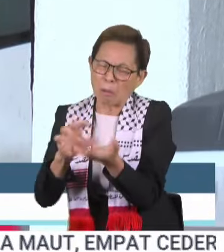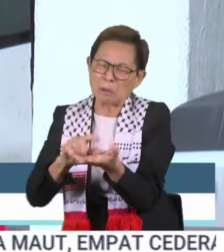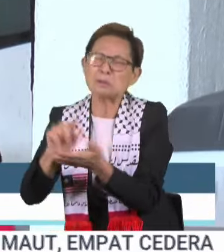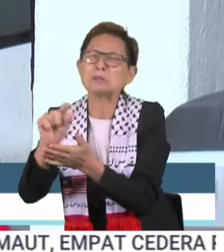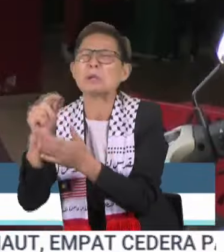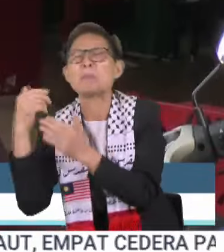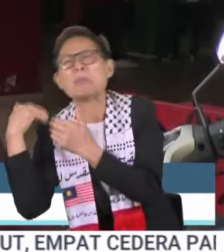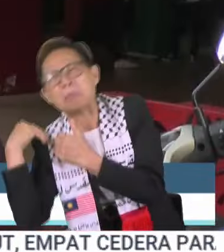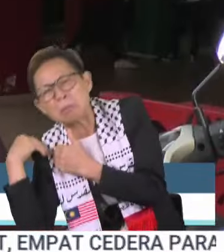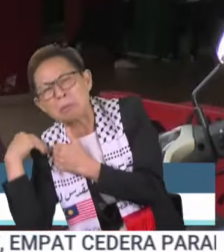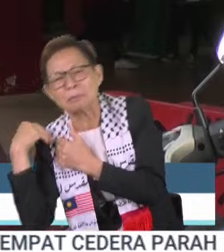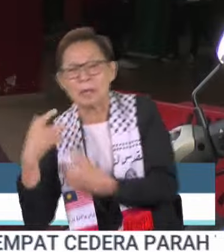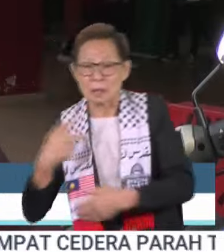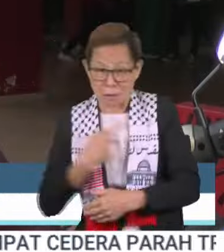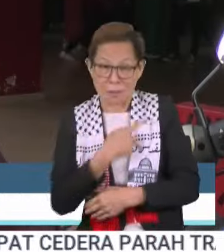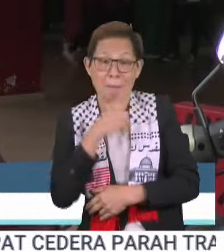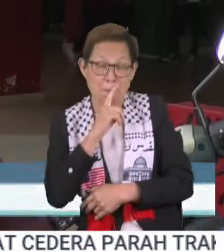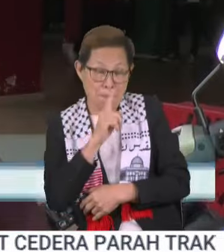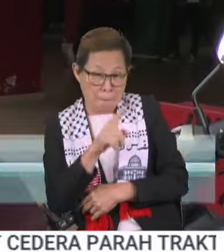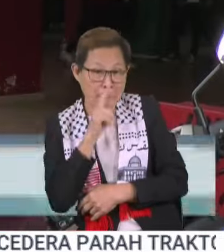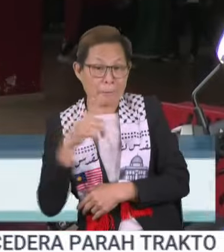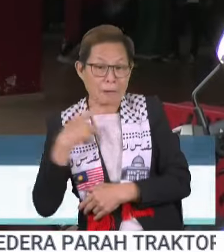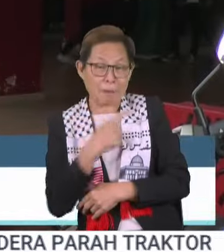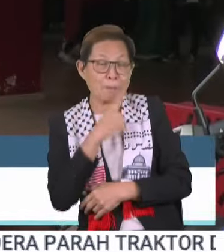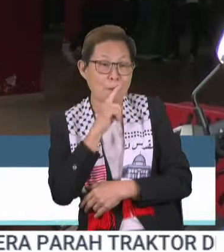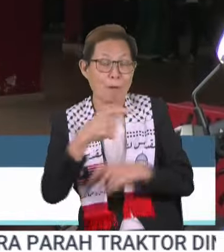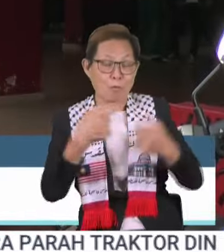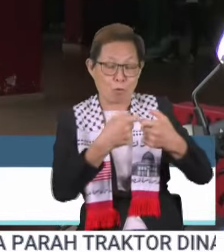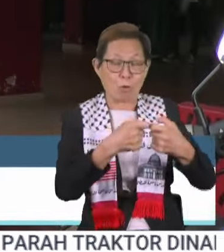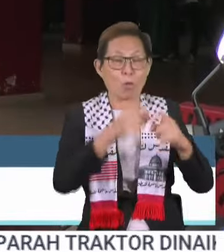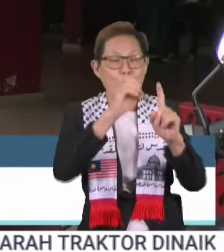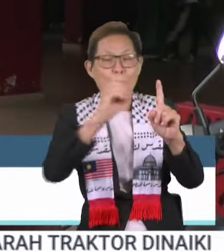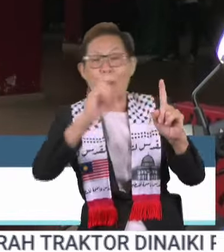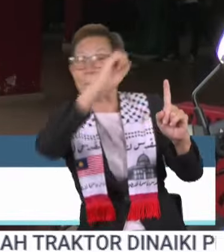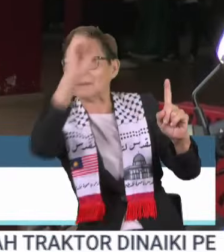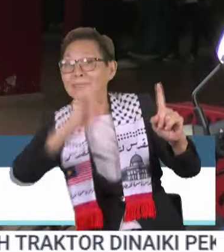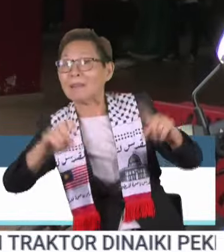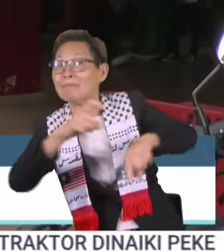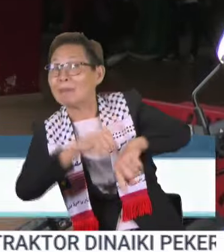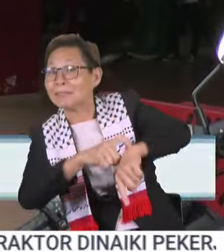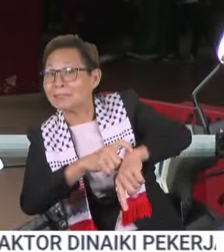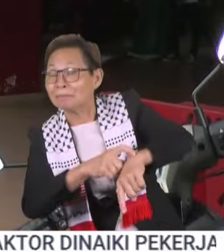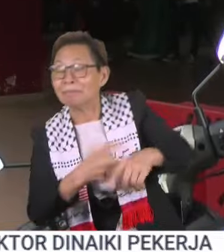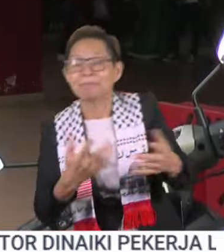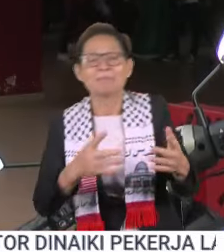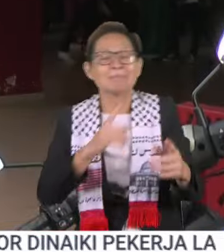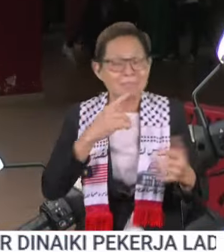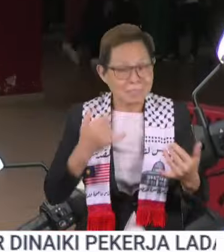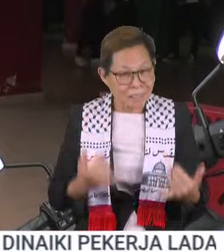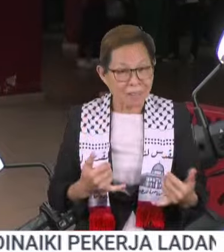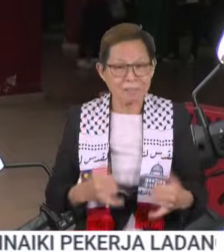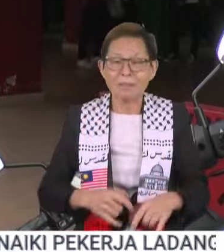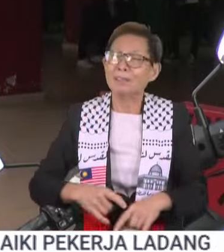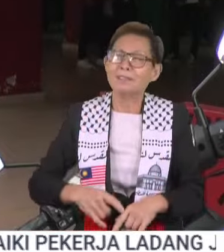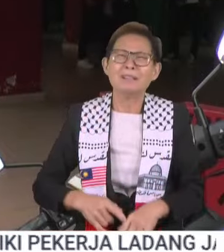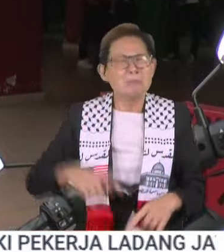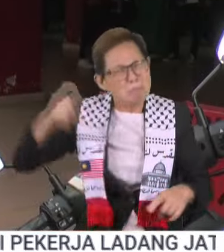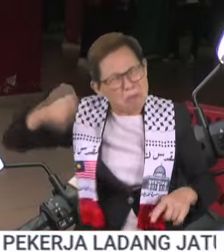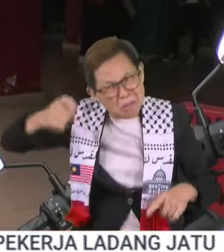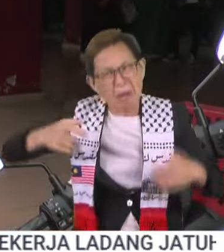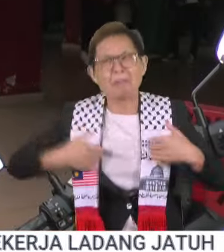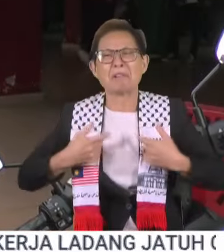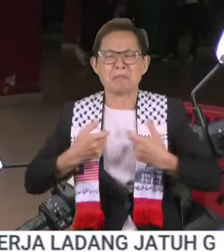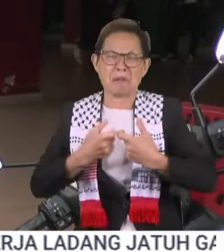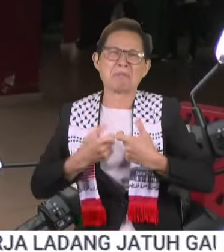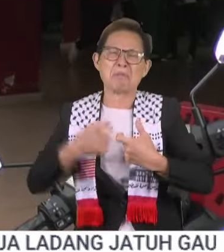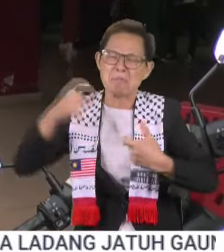berpendapatan rendah. Kita pun memang menggunakan elektrik sepenuh masa sekarang ni kan. Jadi memang tak boleh tak ada lah. Jadi